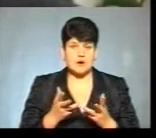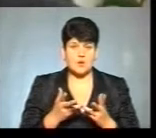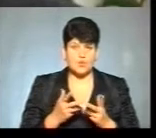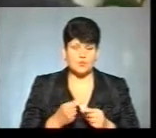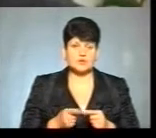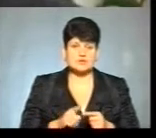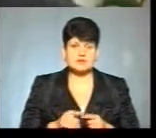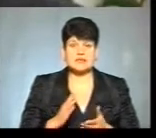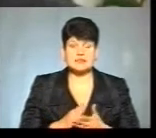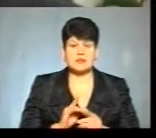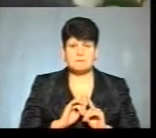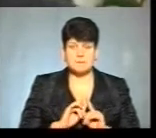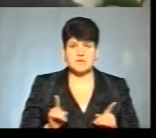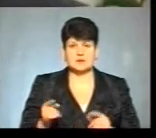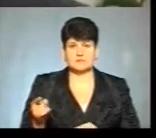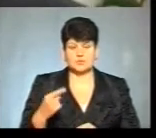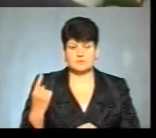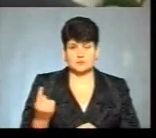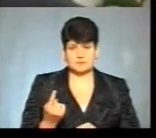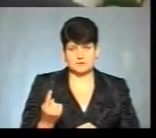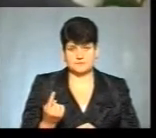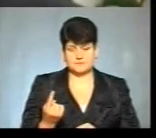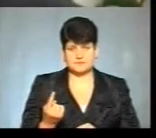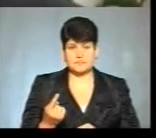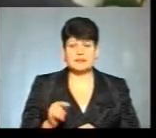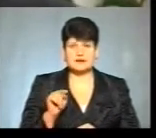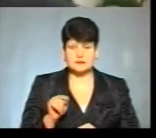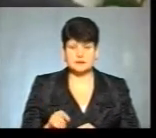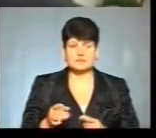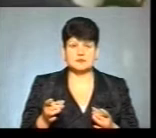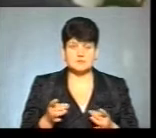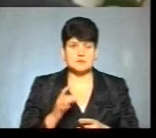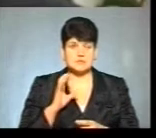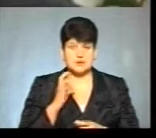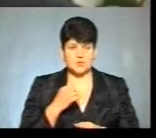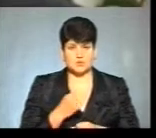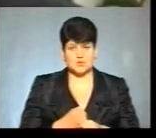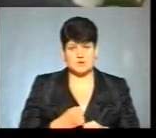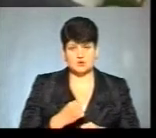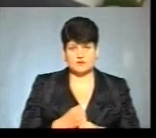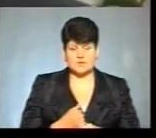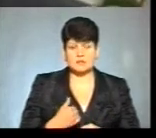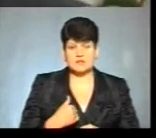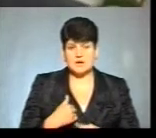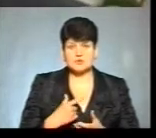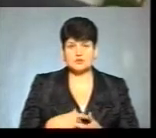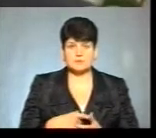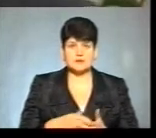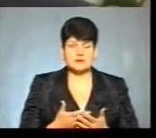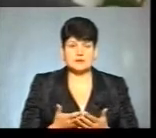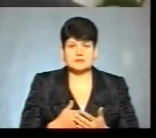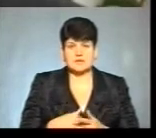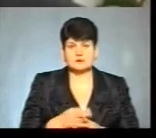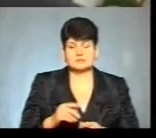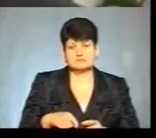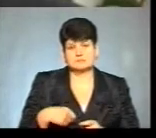є перлина на Тернопільщині в цілому, і над ним досить серйозно потрібно працювати. Я собі десь так, знаєте, перед собою